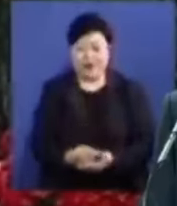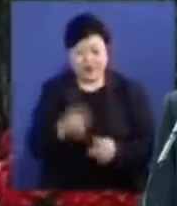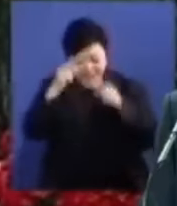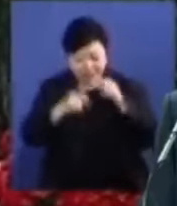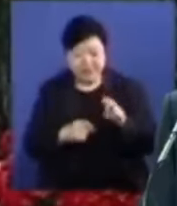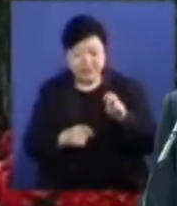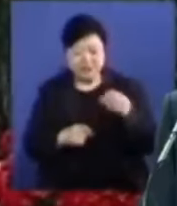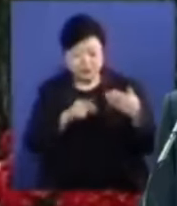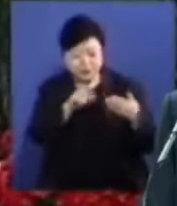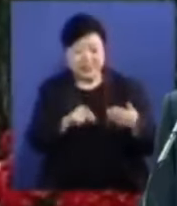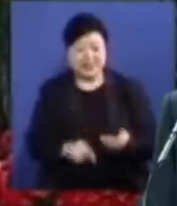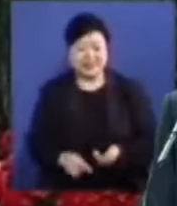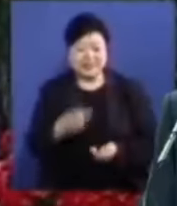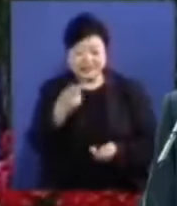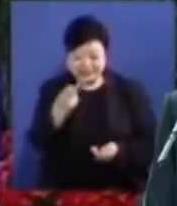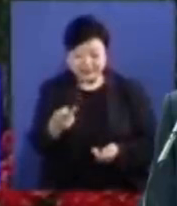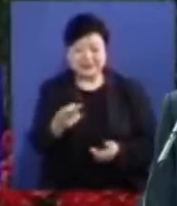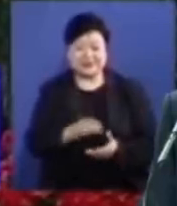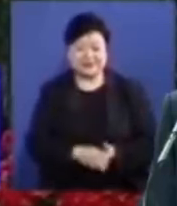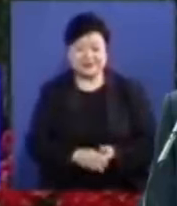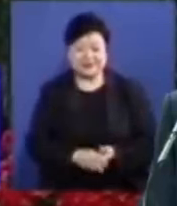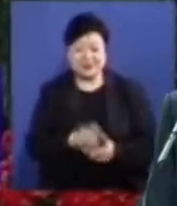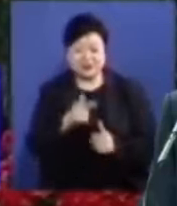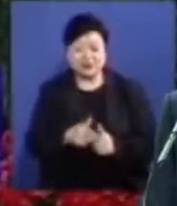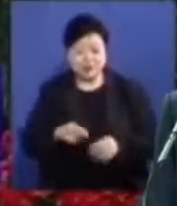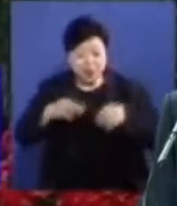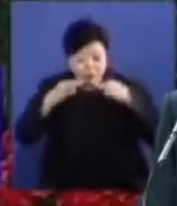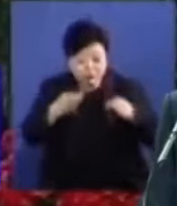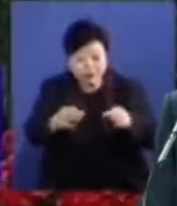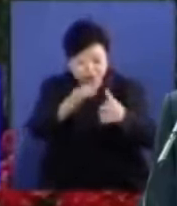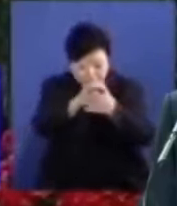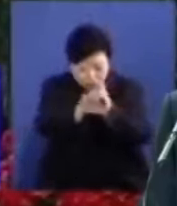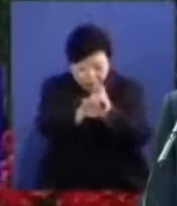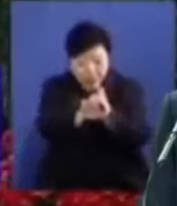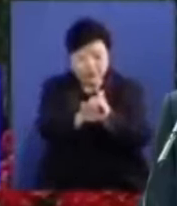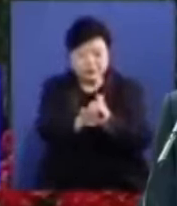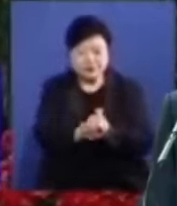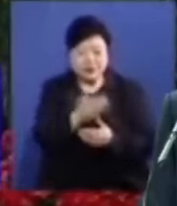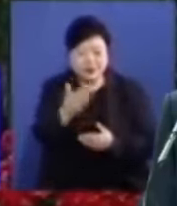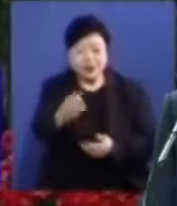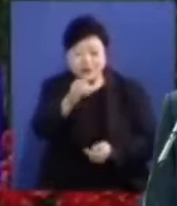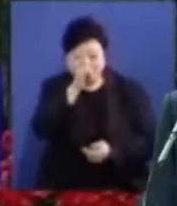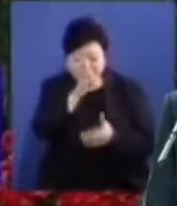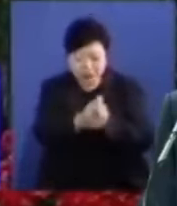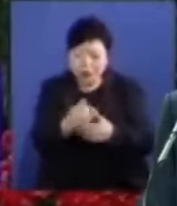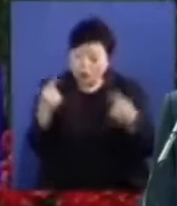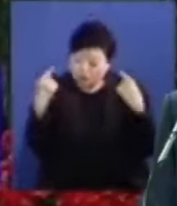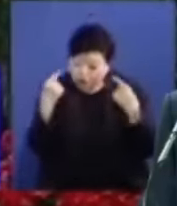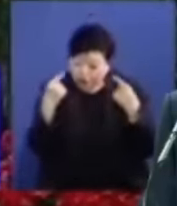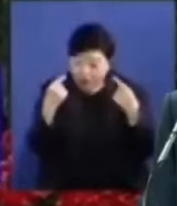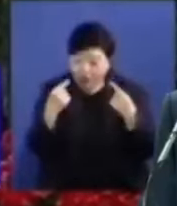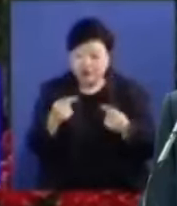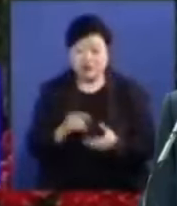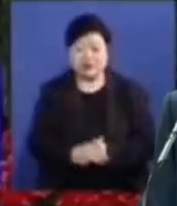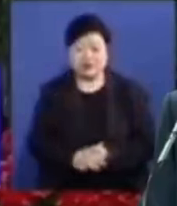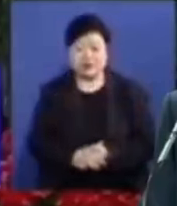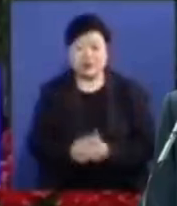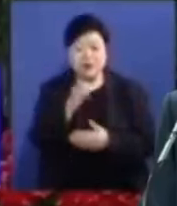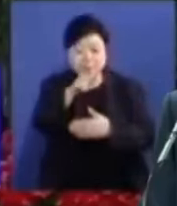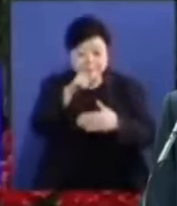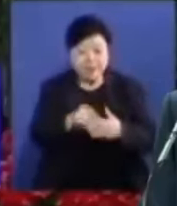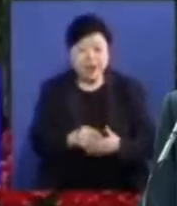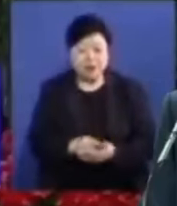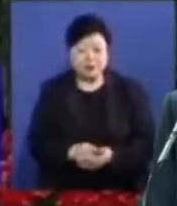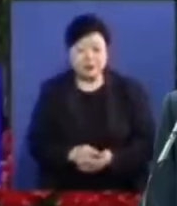29장 12절로 13절에 너희가 내게 부르시며 내게 와서 기도하면 내가 너희들의 기도를 들을 것이요 너희가 온 마음으로